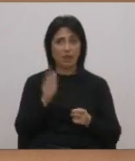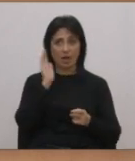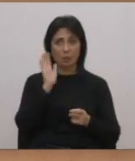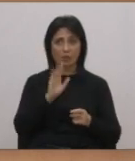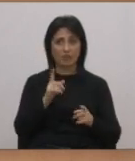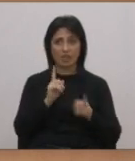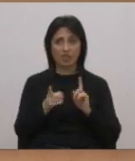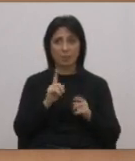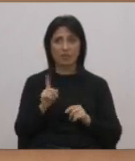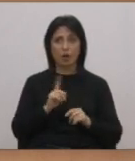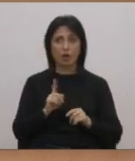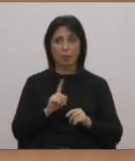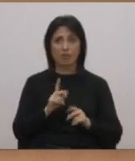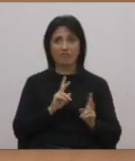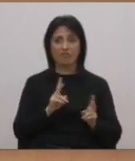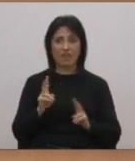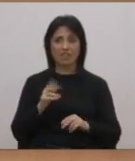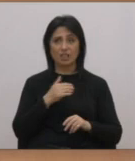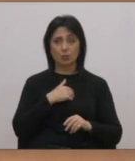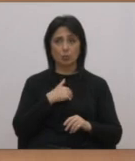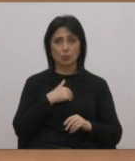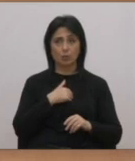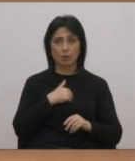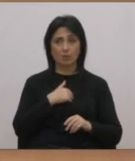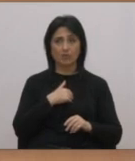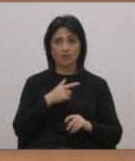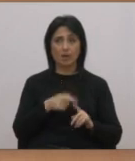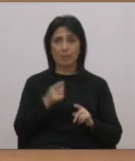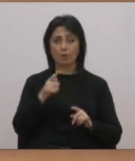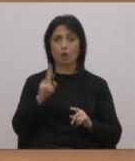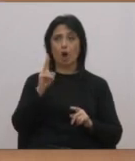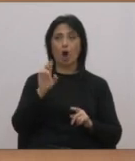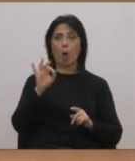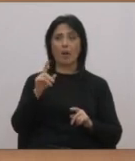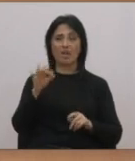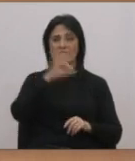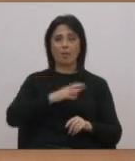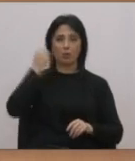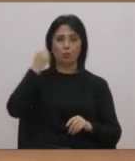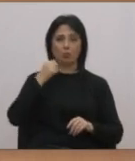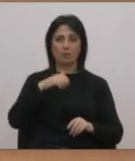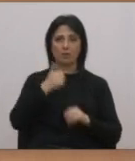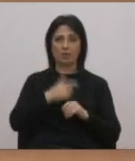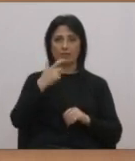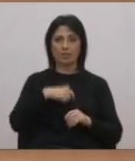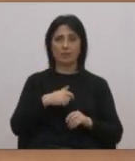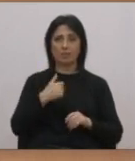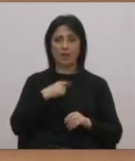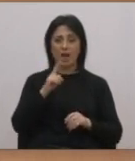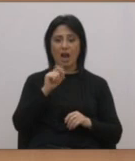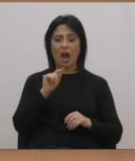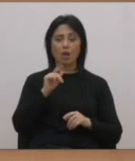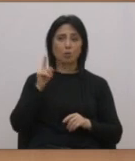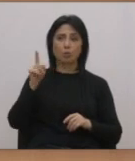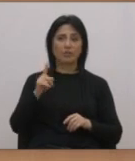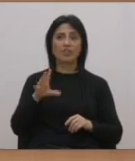მომისმენია ნამდვილად, რომ ვიღაცას უნდა და იმ წუთში კობახიძემ გამოიყენა სათავისოდ. Მე ხათუნა რატო